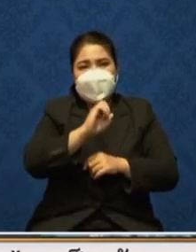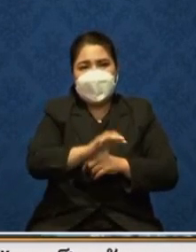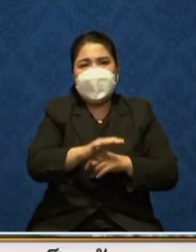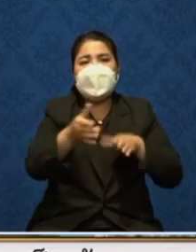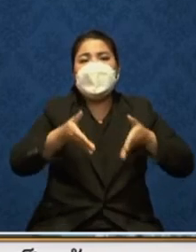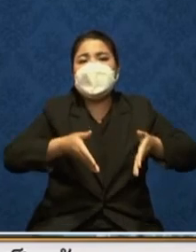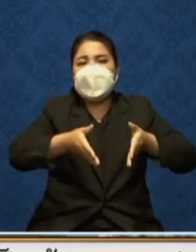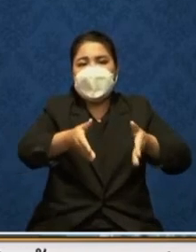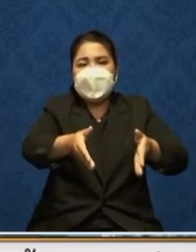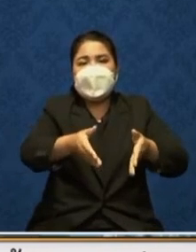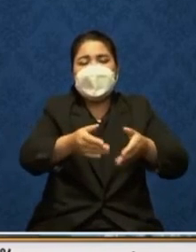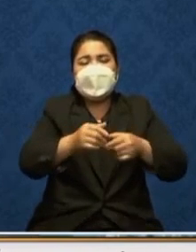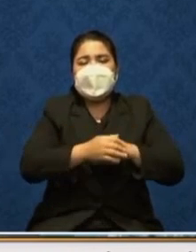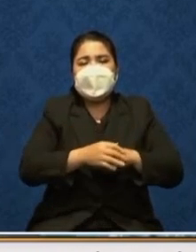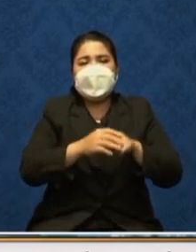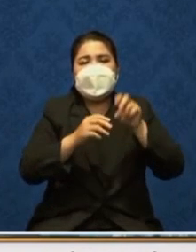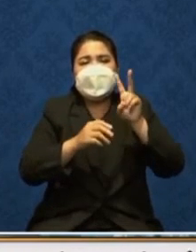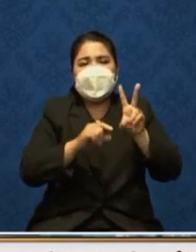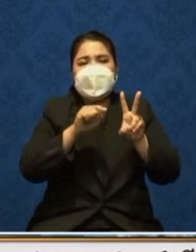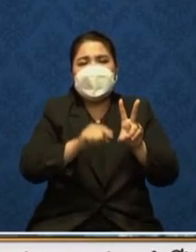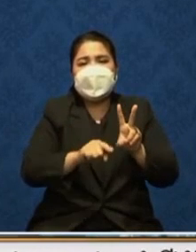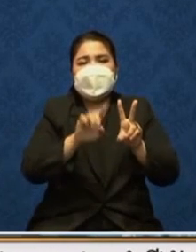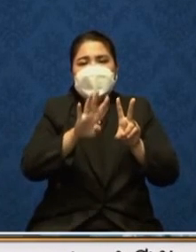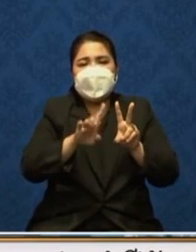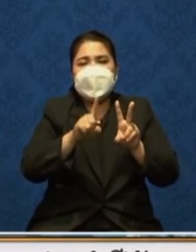146 ล้านล้านบาทเขาไปแล้ว